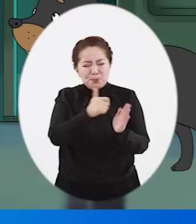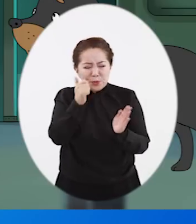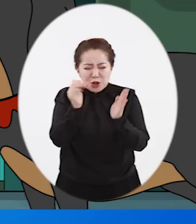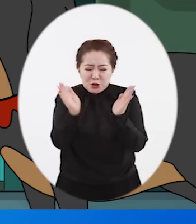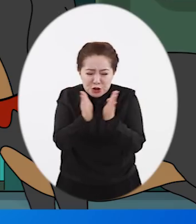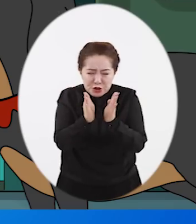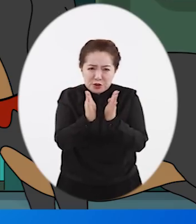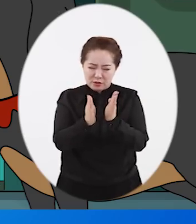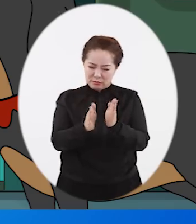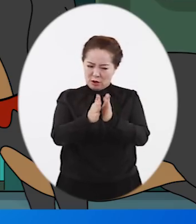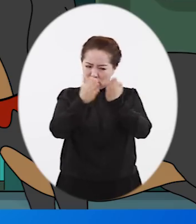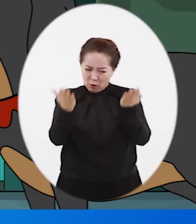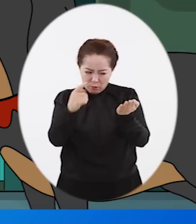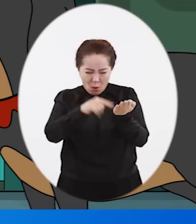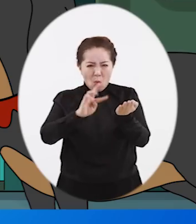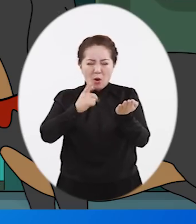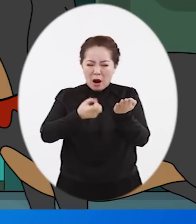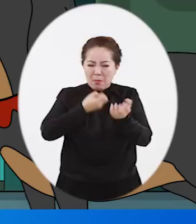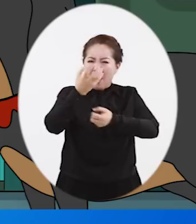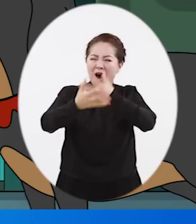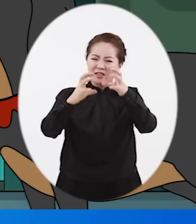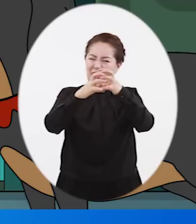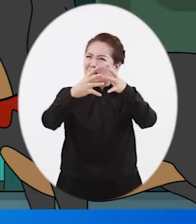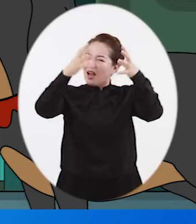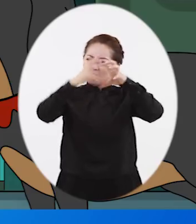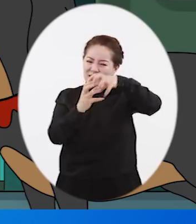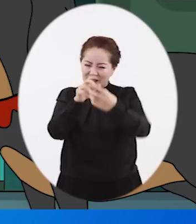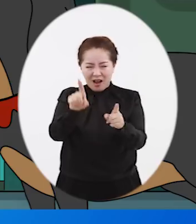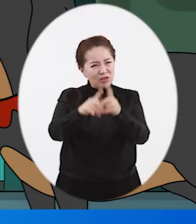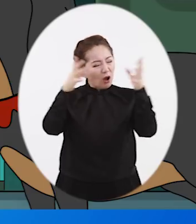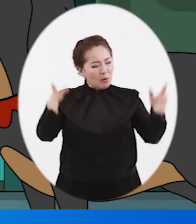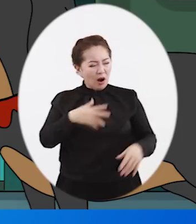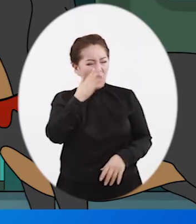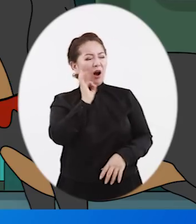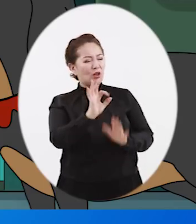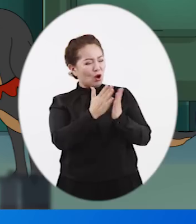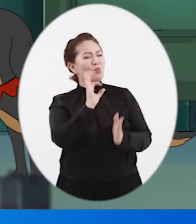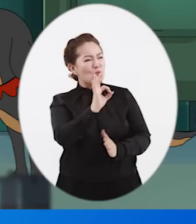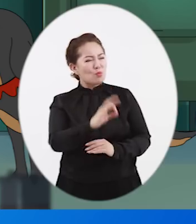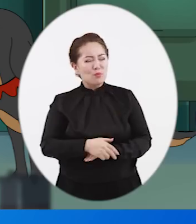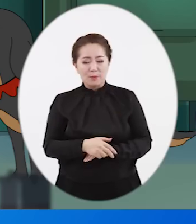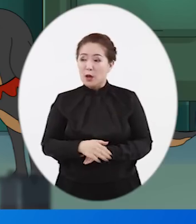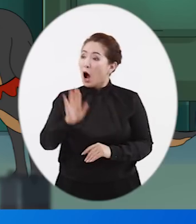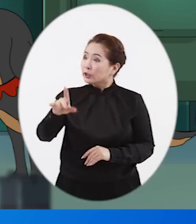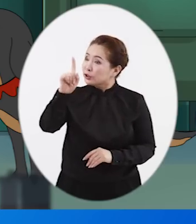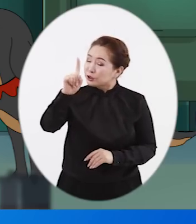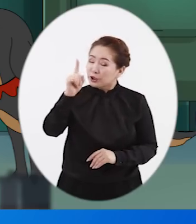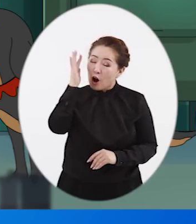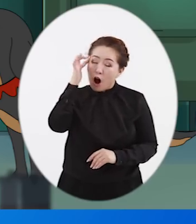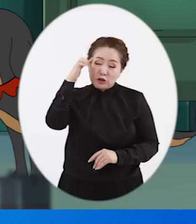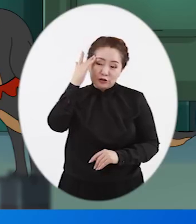байна штэ. Ийм жижигхэн биетэй мөртлөө дэлхийн чинээ үг гаргана гэдэг чинь нэрэ ном юм байна. За тэгвэл